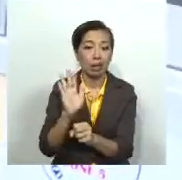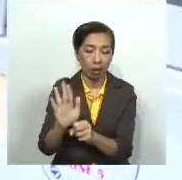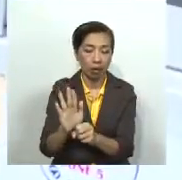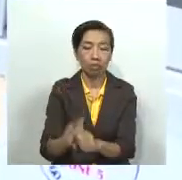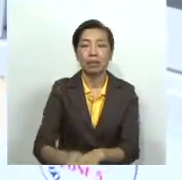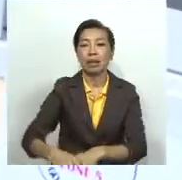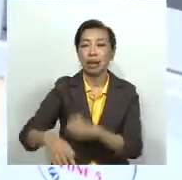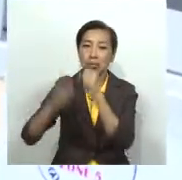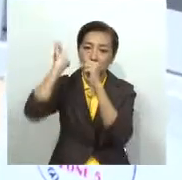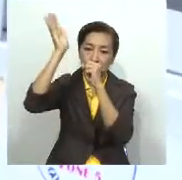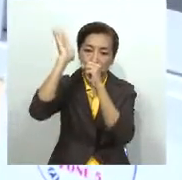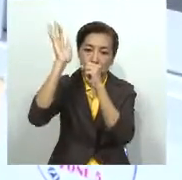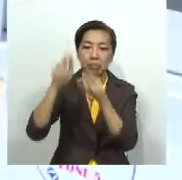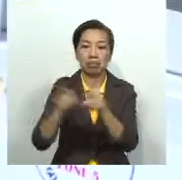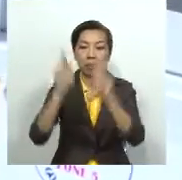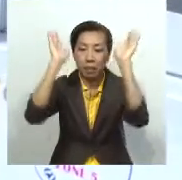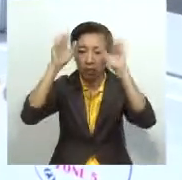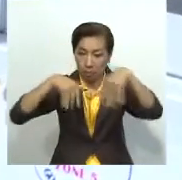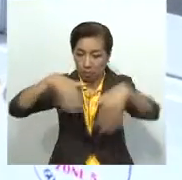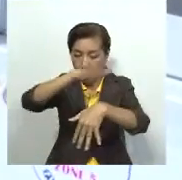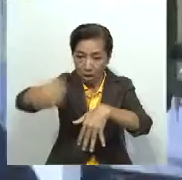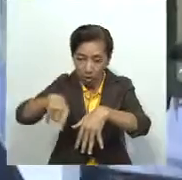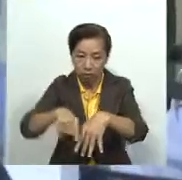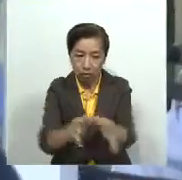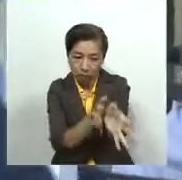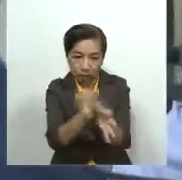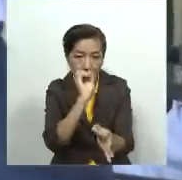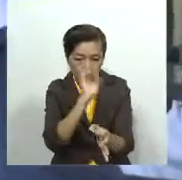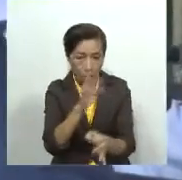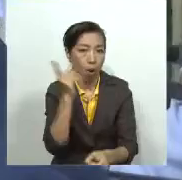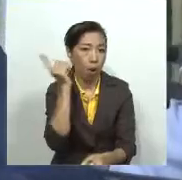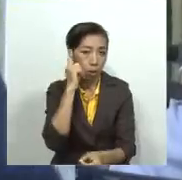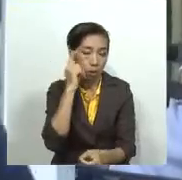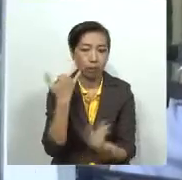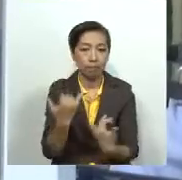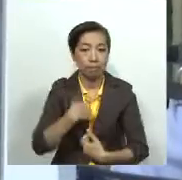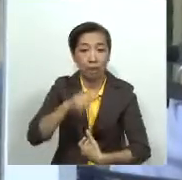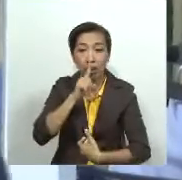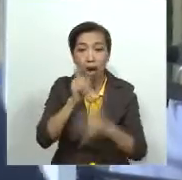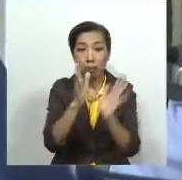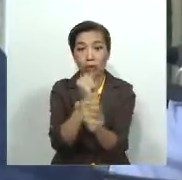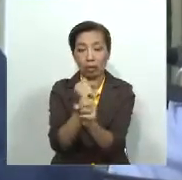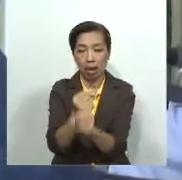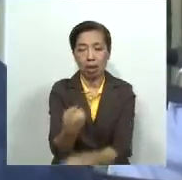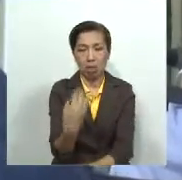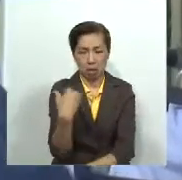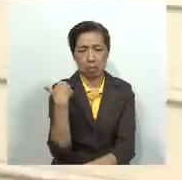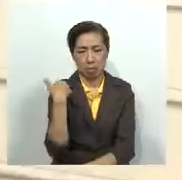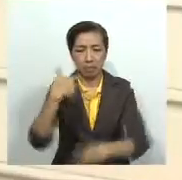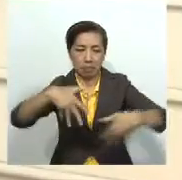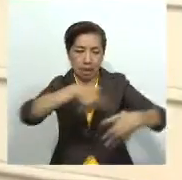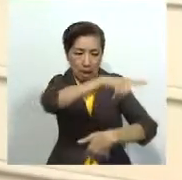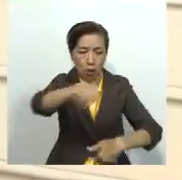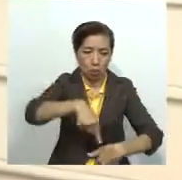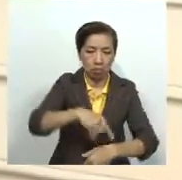ชาสัมพันธ์แล้วก็ให้ข้อมูลกับประชาชนที่มาใช้บริการรอขึ้นรถเนี่ยนะคะจากการสอบถามเจ้าหน้าที่พบว่ามีประชาช